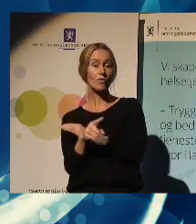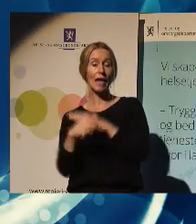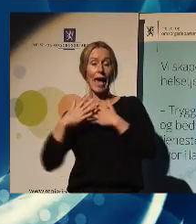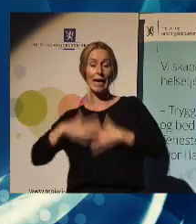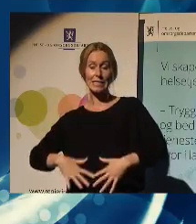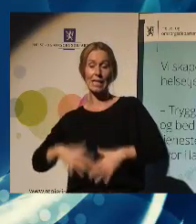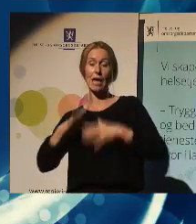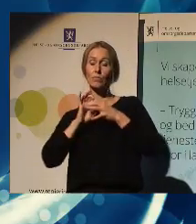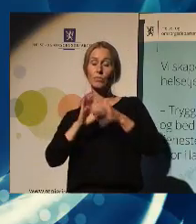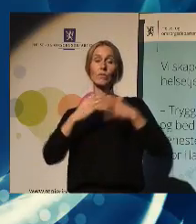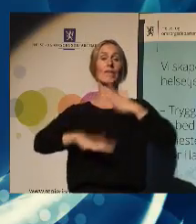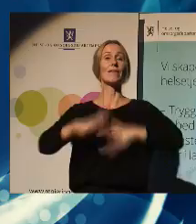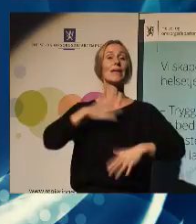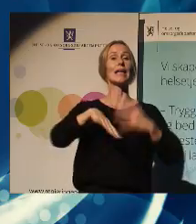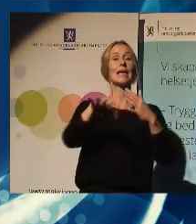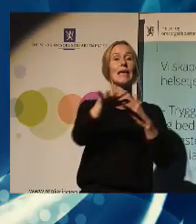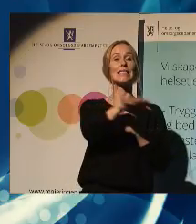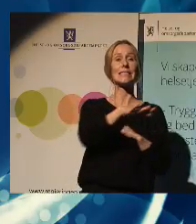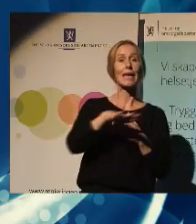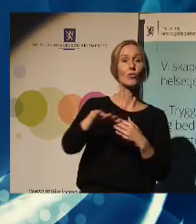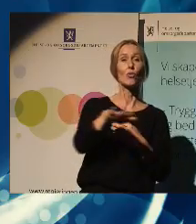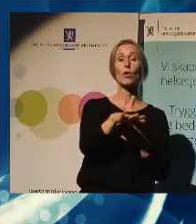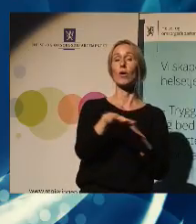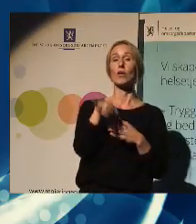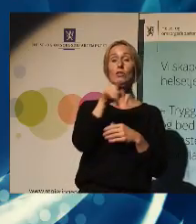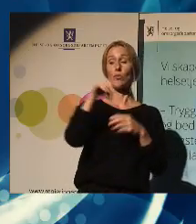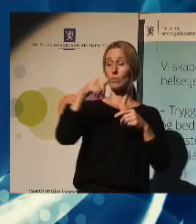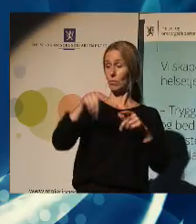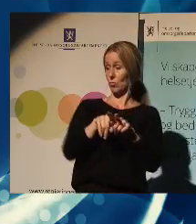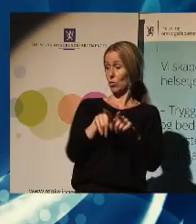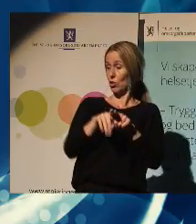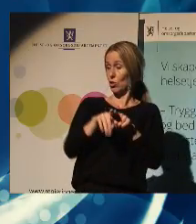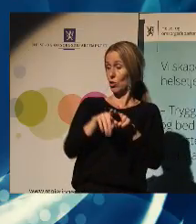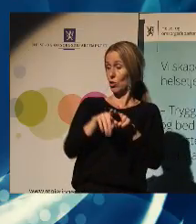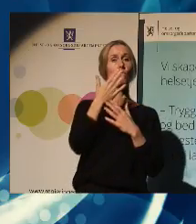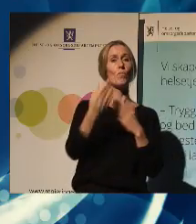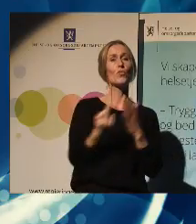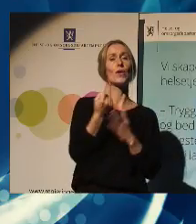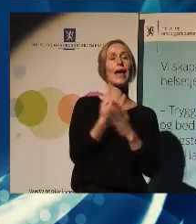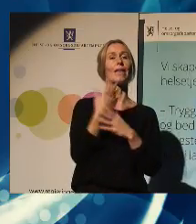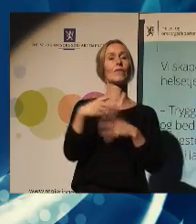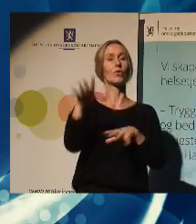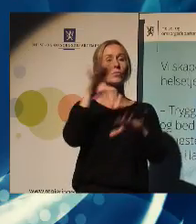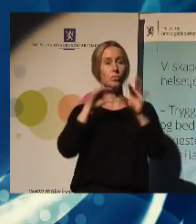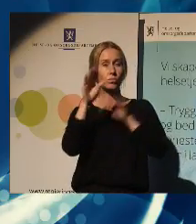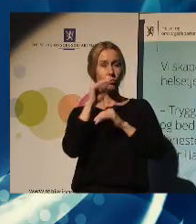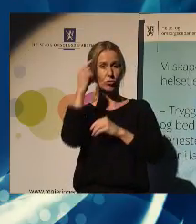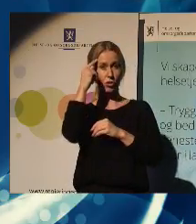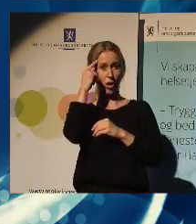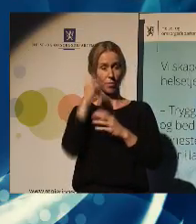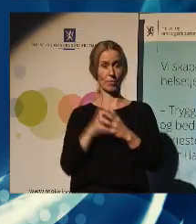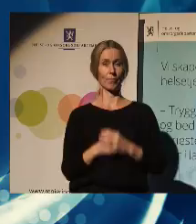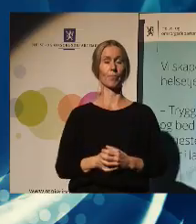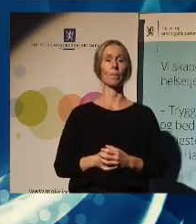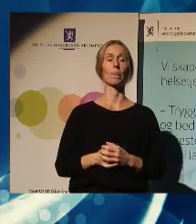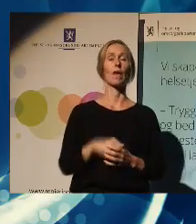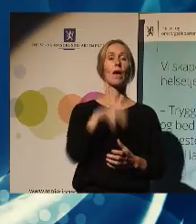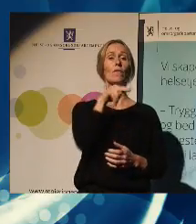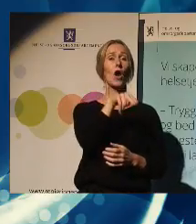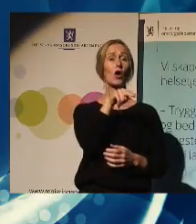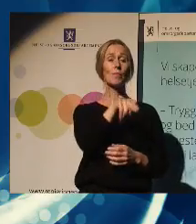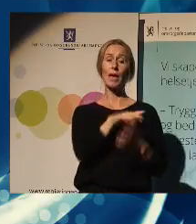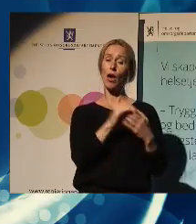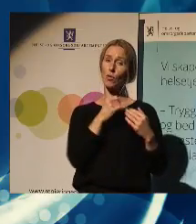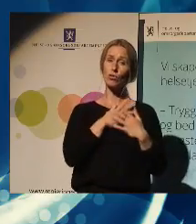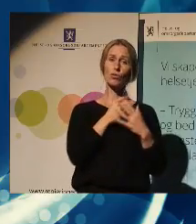frivillig sektor. Så her er det muligheter for å skaffe seg kunnskap. NAKMI de kjører også mange kurs.